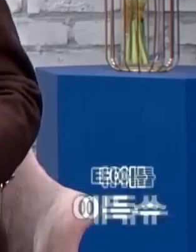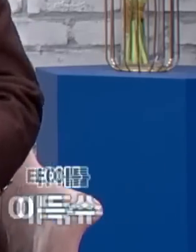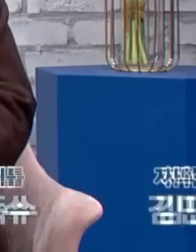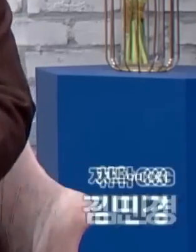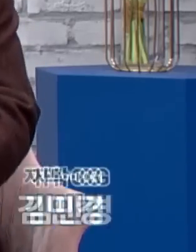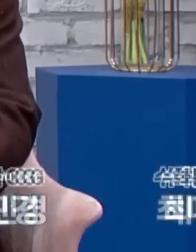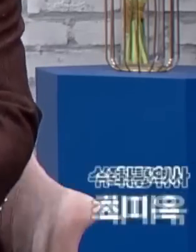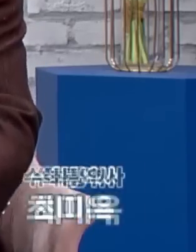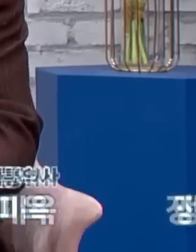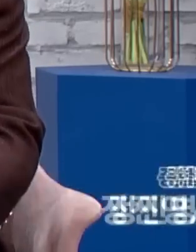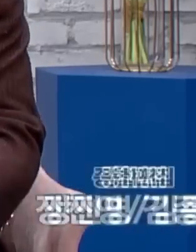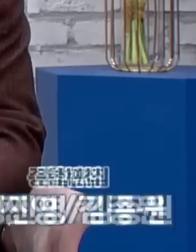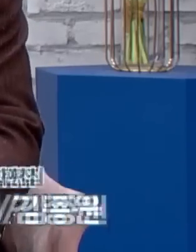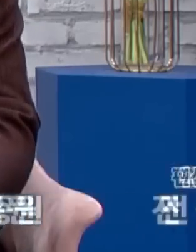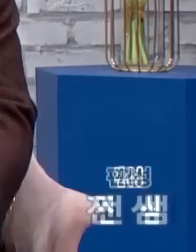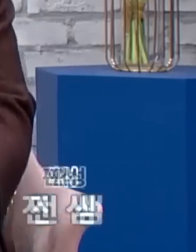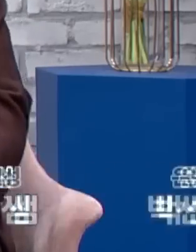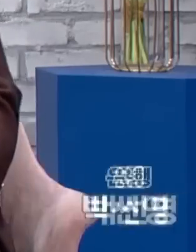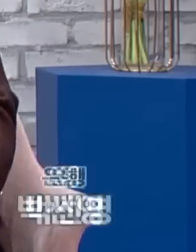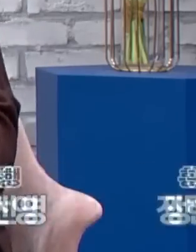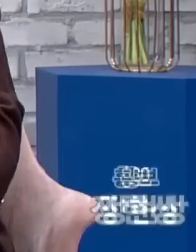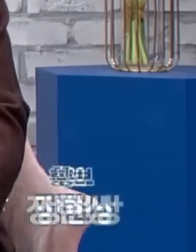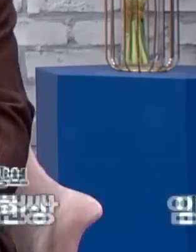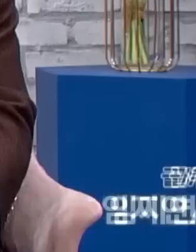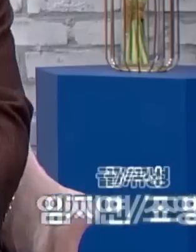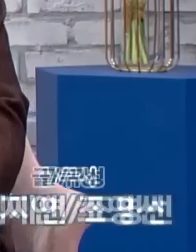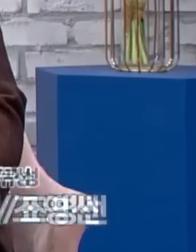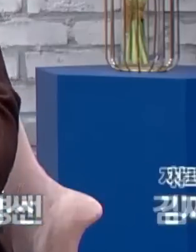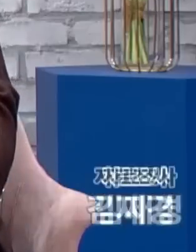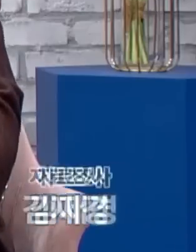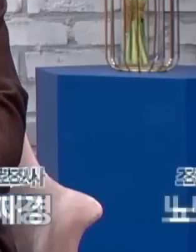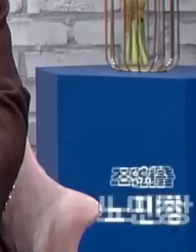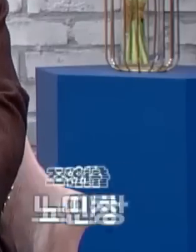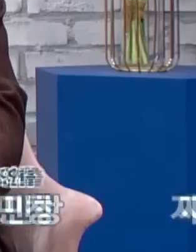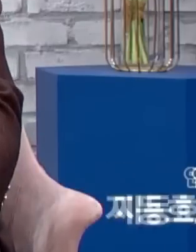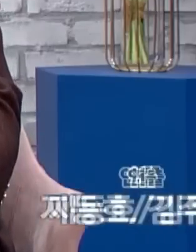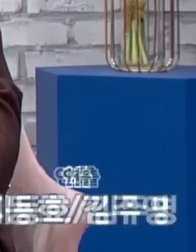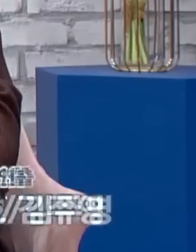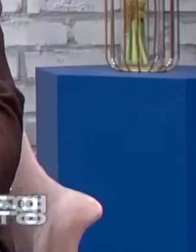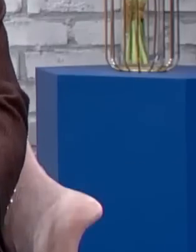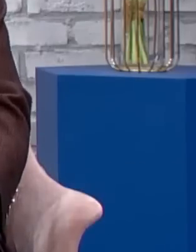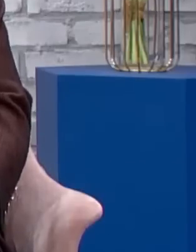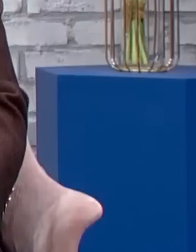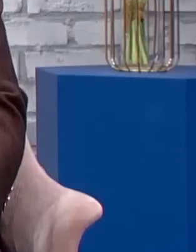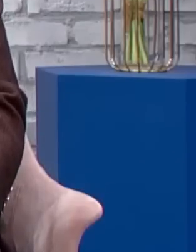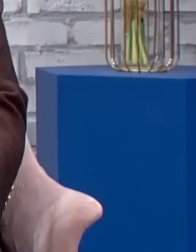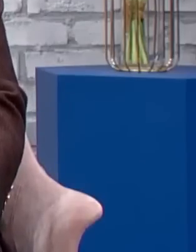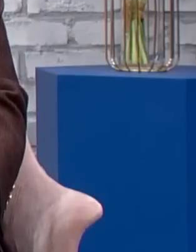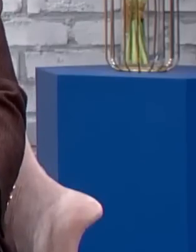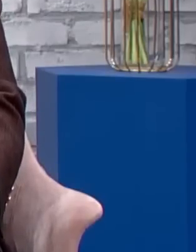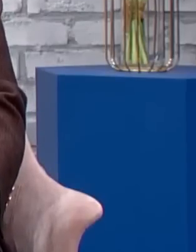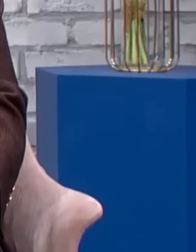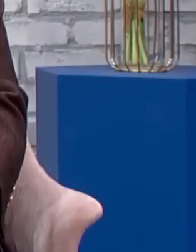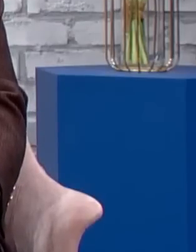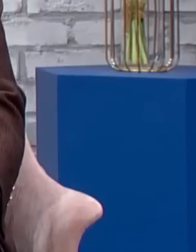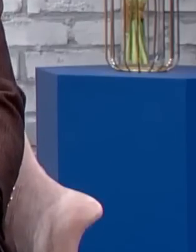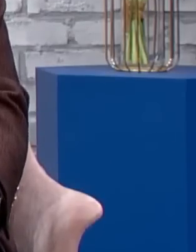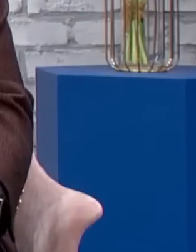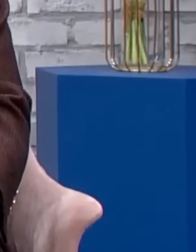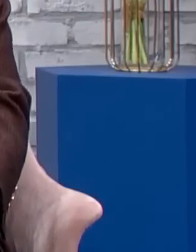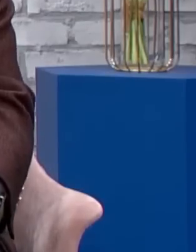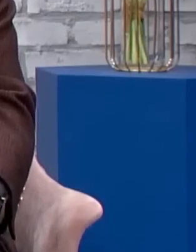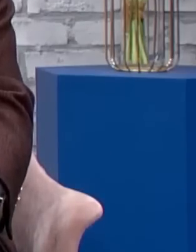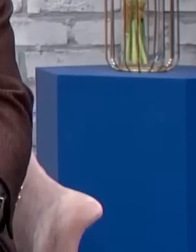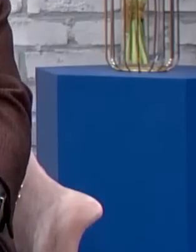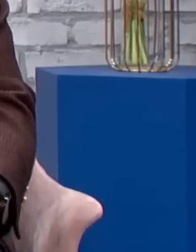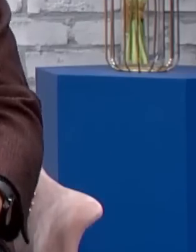지손해요. 안만요. 자, 저희 CTS는요. 다음 세대와 가슴 뛰는 세상을 열어갑니다라는 슬로건으로